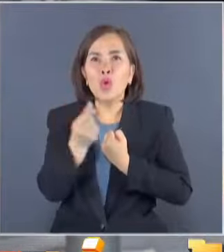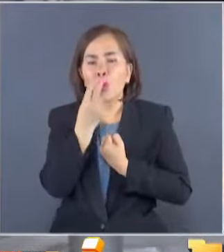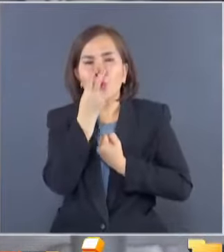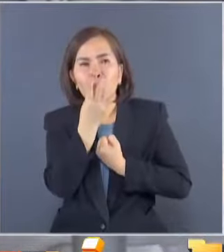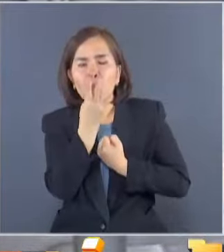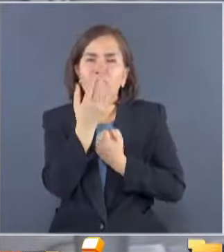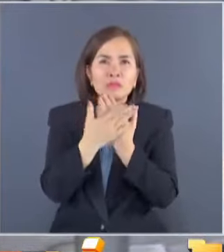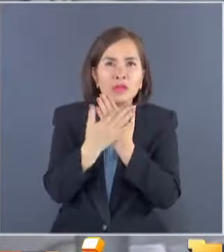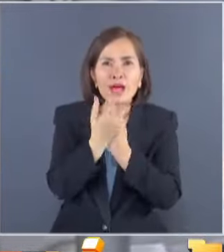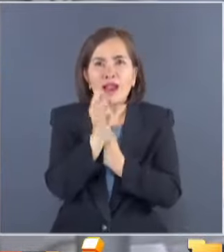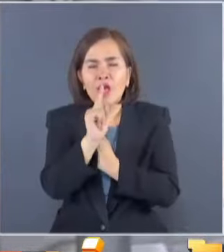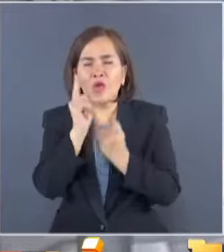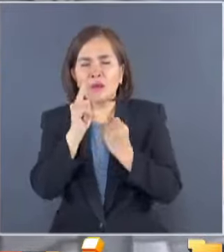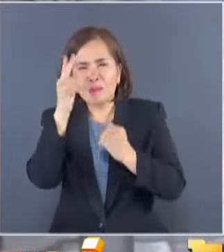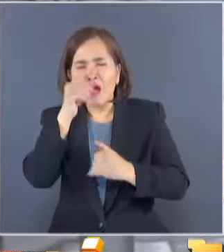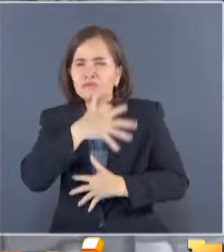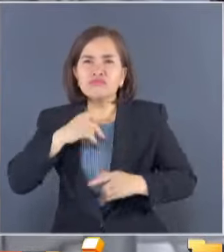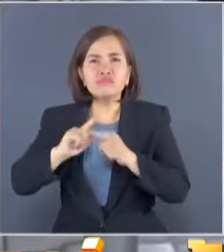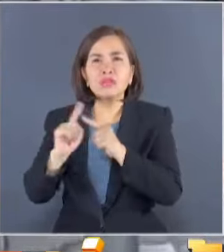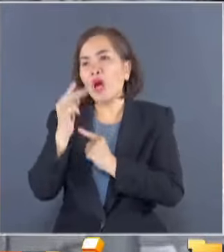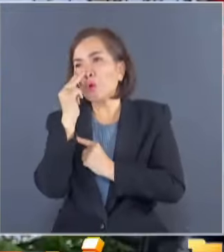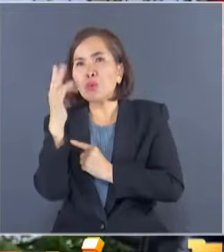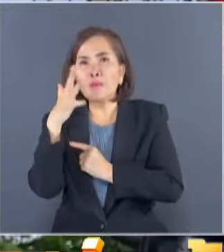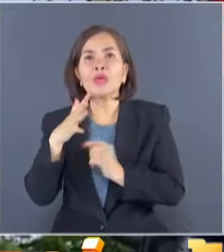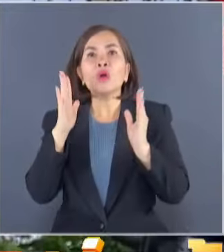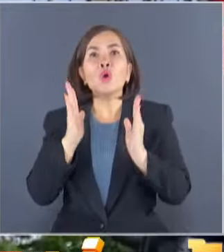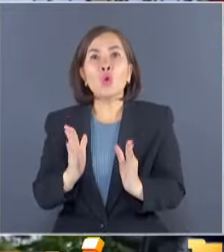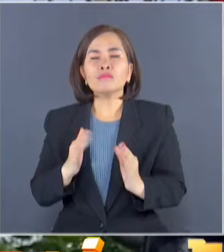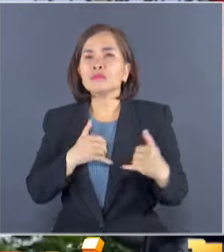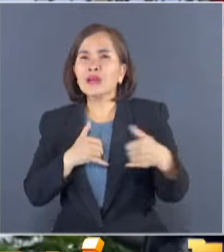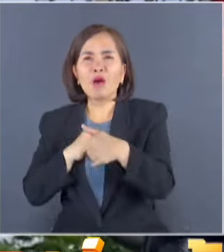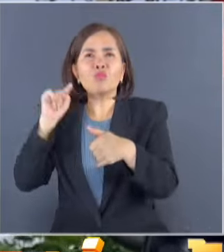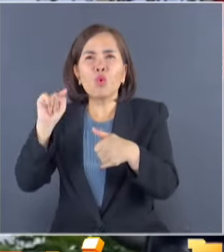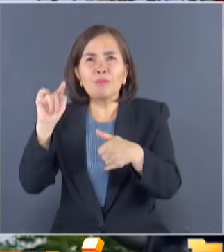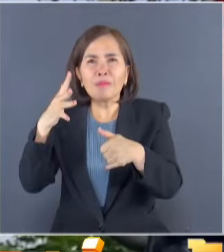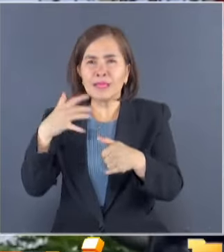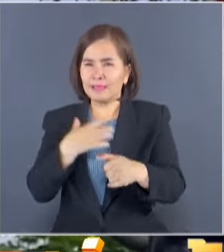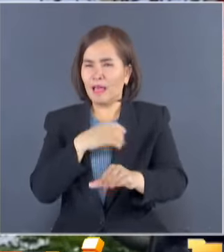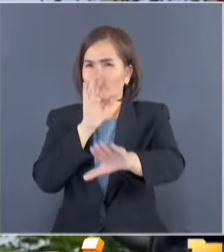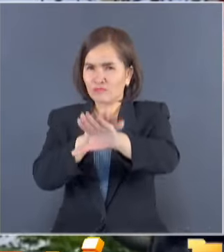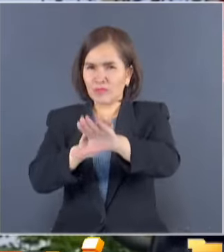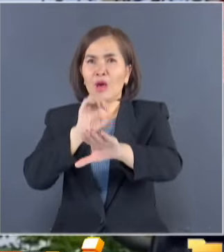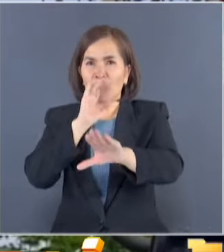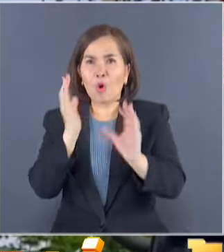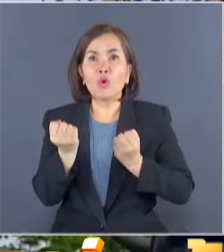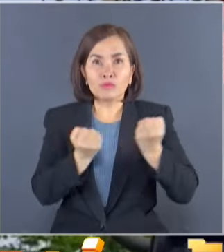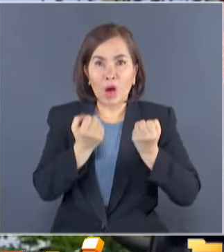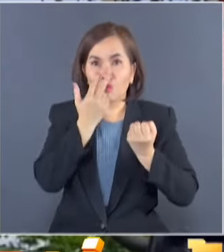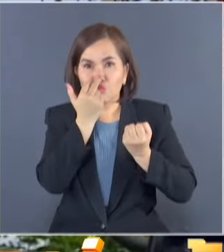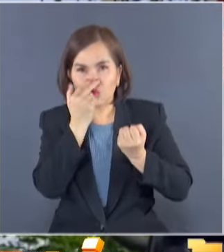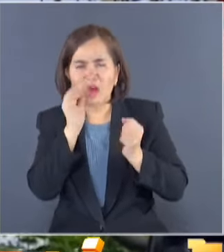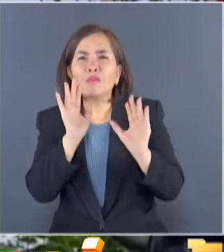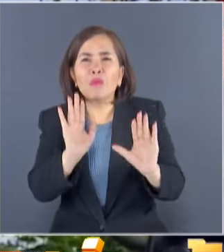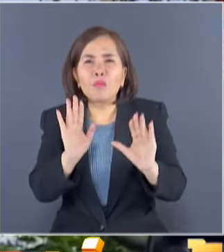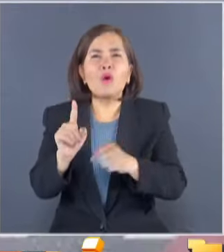ฟจราจรบางคนเนี่ยบางทีคนข้ามเขาก็ไม่กดสัญญาณไฟก็อยากจะฝากทั้งผู้ใช้รถใช้ถนนขับกัน